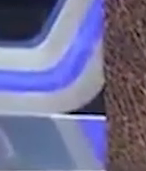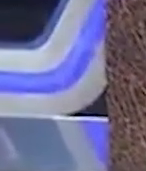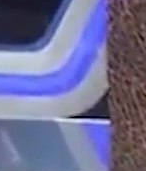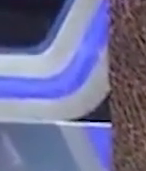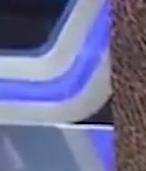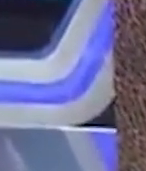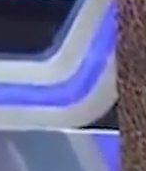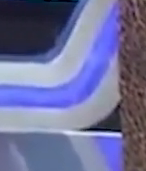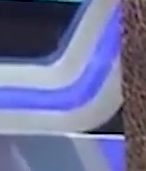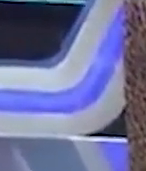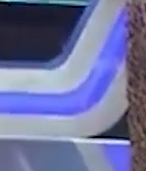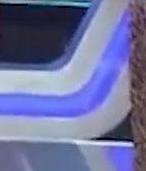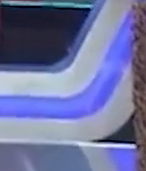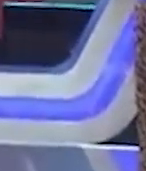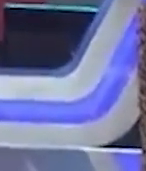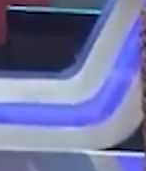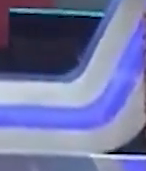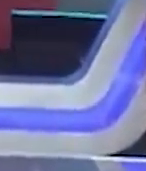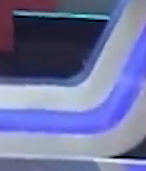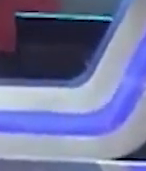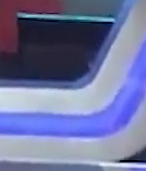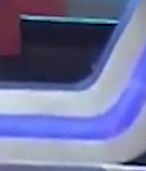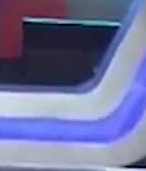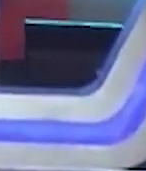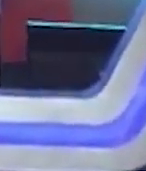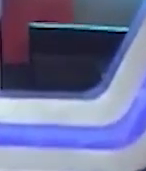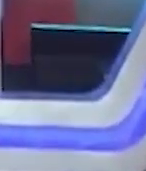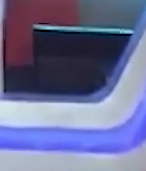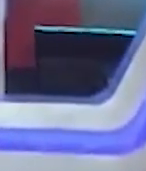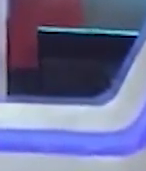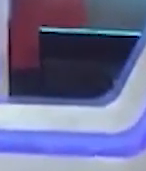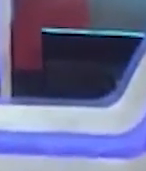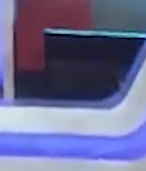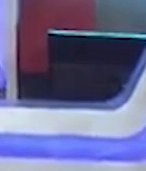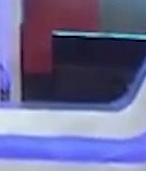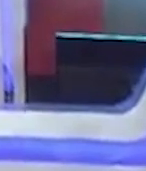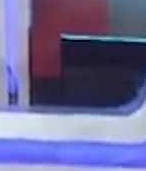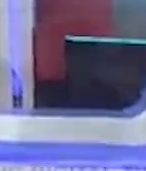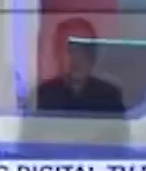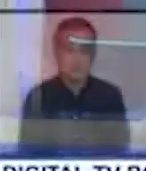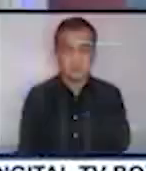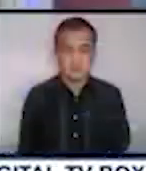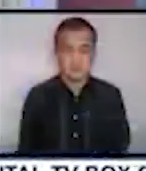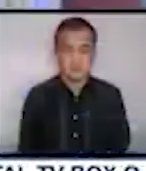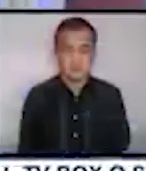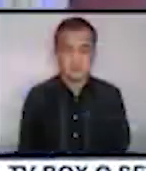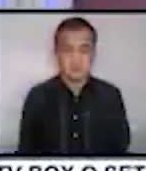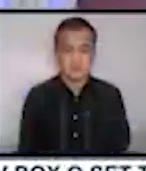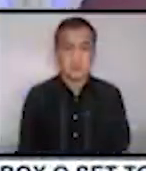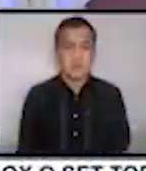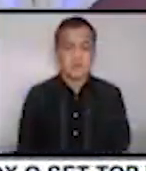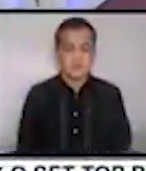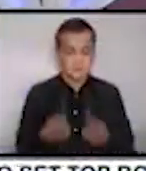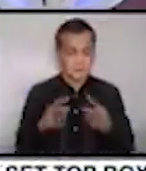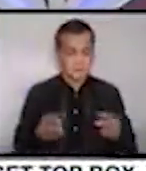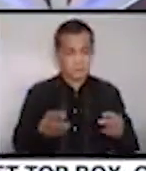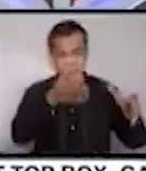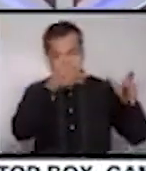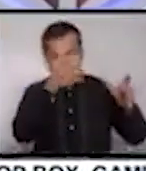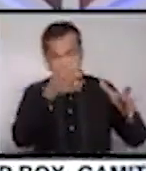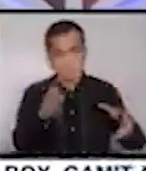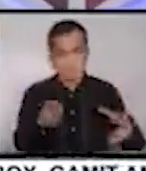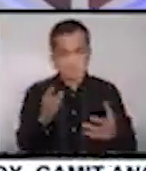Ito ang ating sunod na makakasama this Monday morning at a very young age, ha? Very talented na. Singer siya